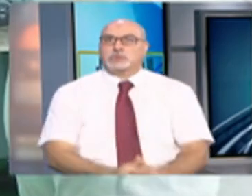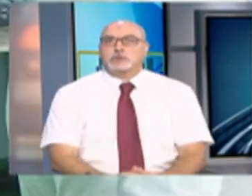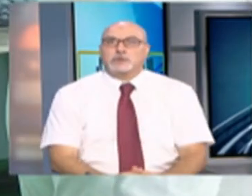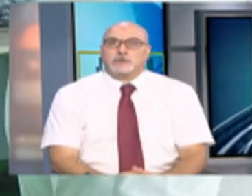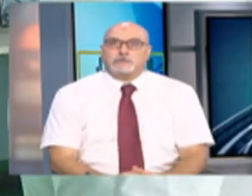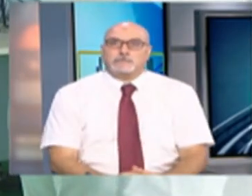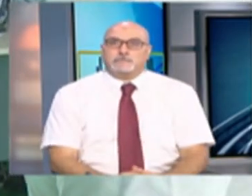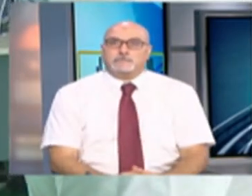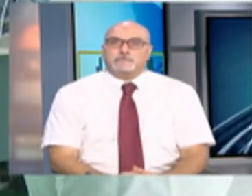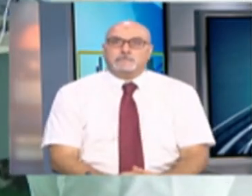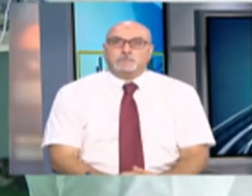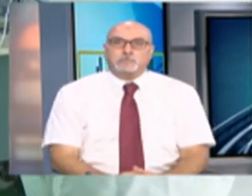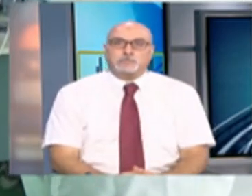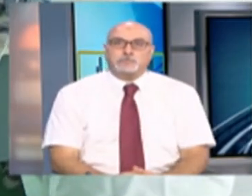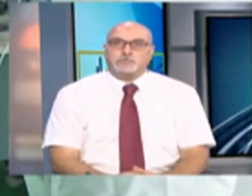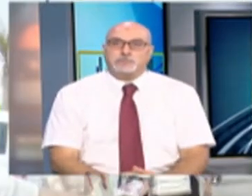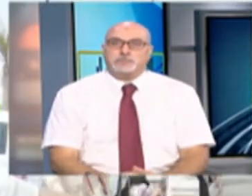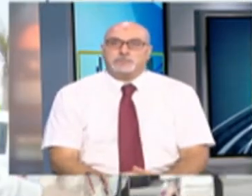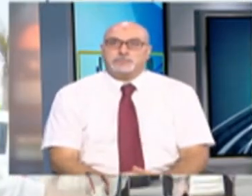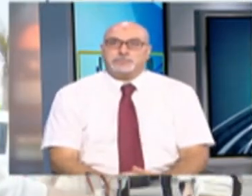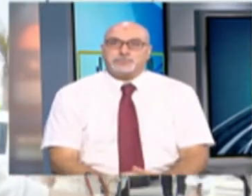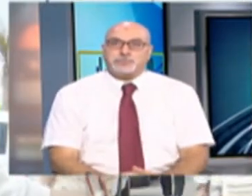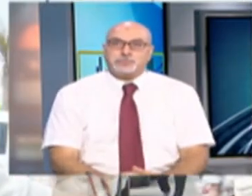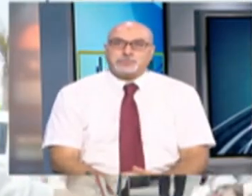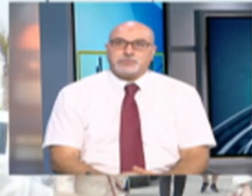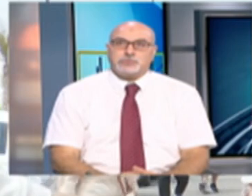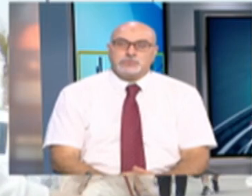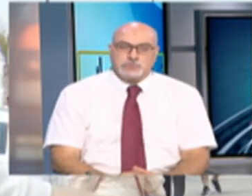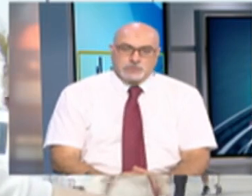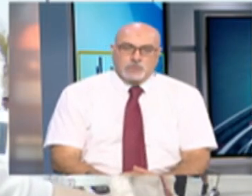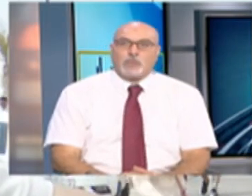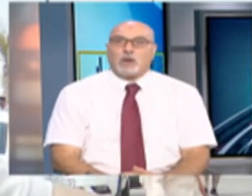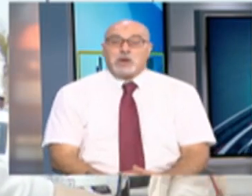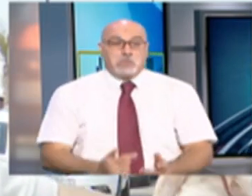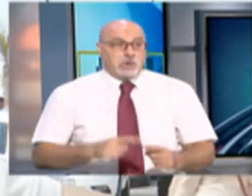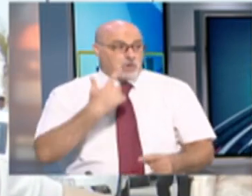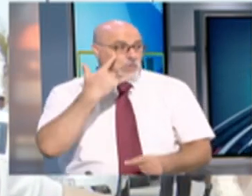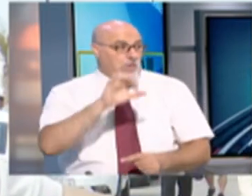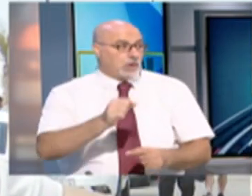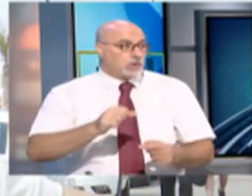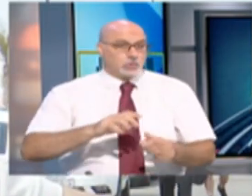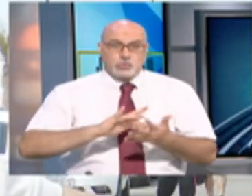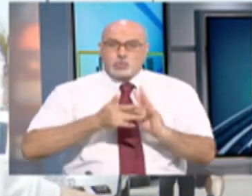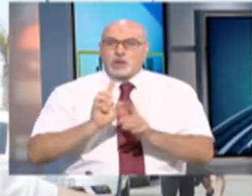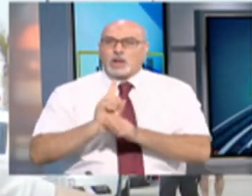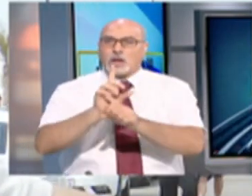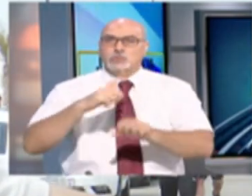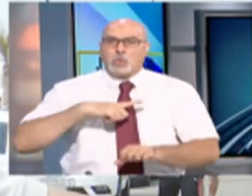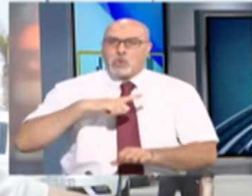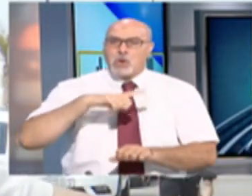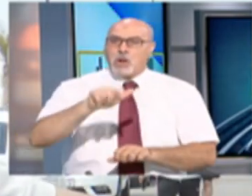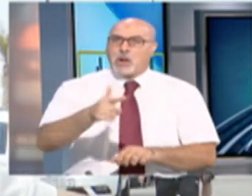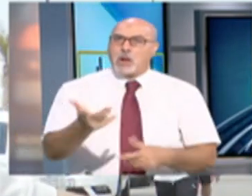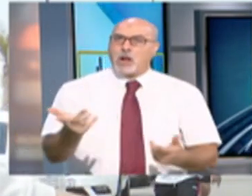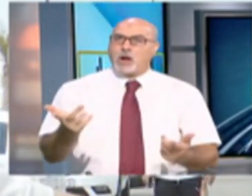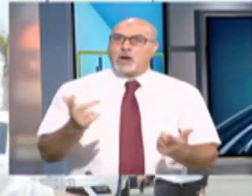press attaché of the Kosovo Olympic team. We are feeling. ظروف الاستقبال كانت ممتازة لكل الوفود. نحس